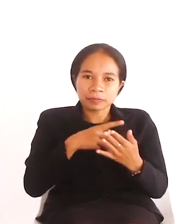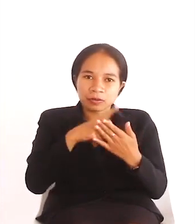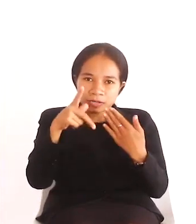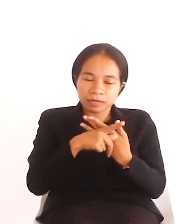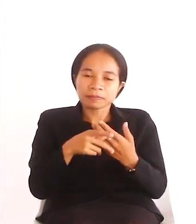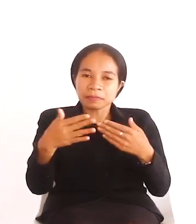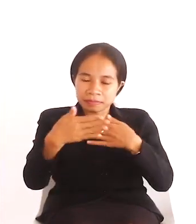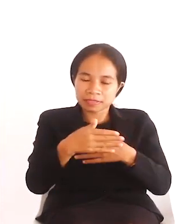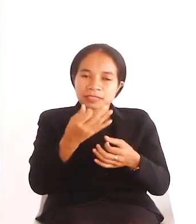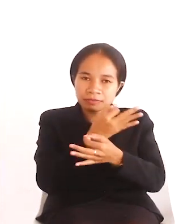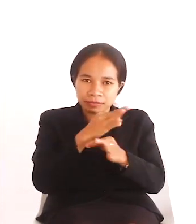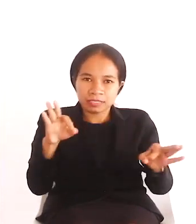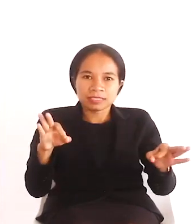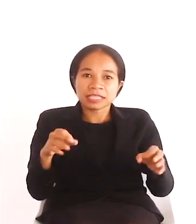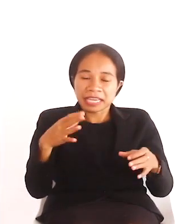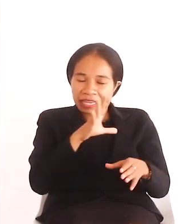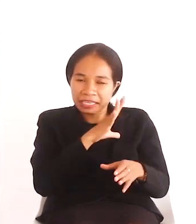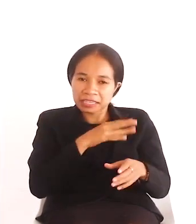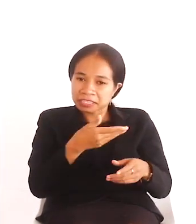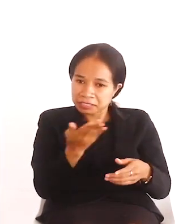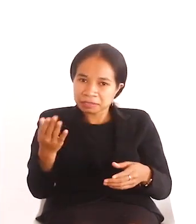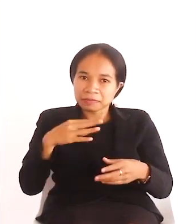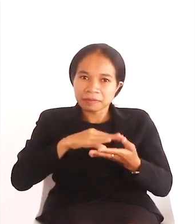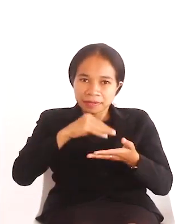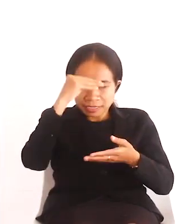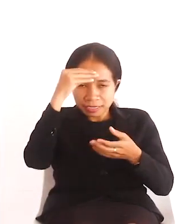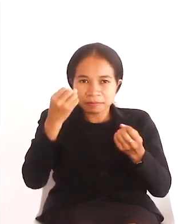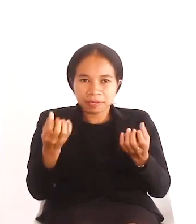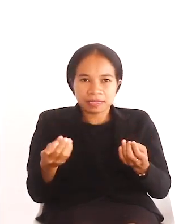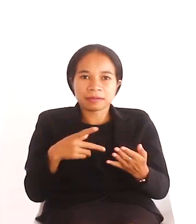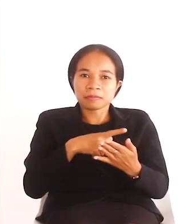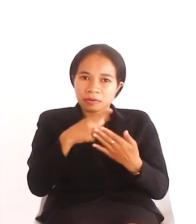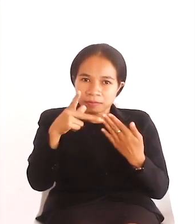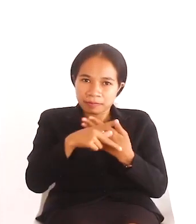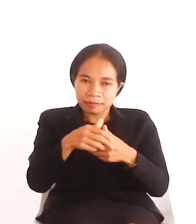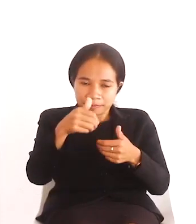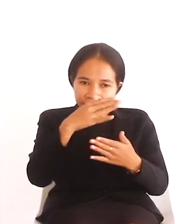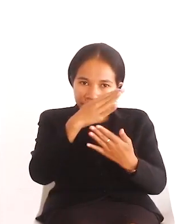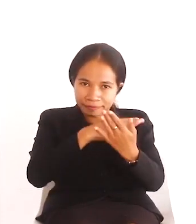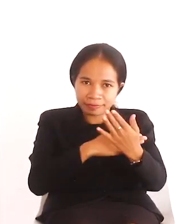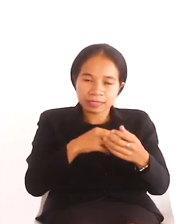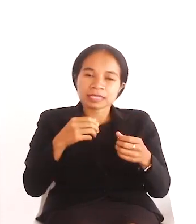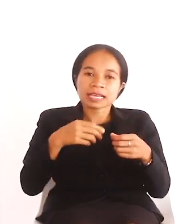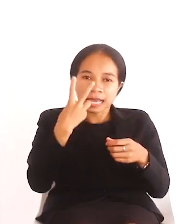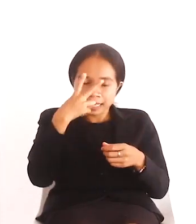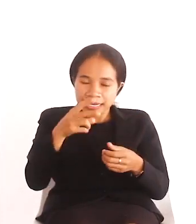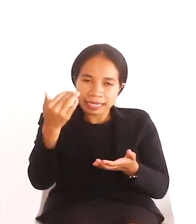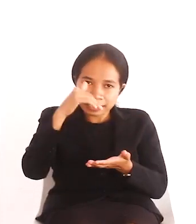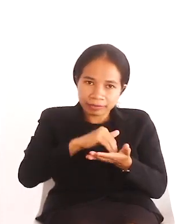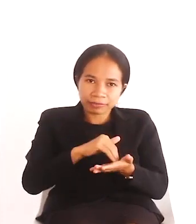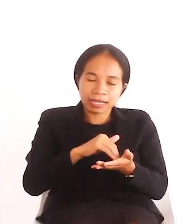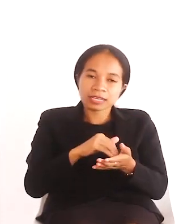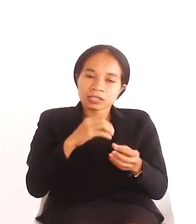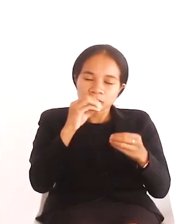Hein katak, ini aprende barak. Programa tu irmai, ita sehala avaliação kona bekonhecimento, nebe